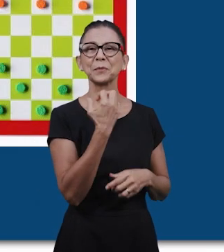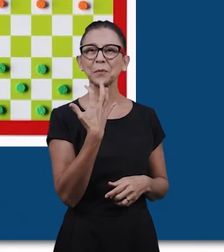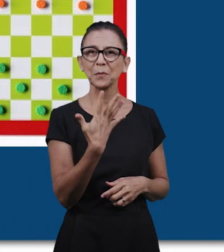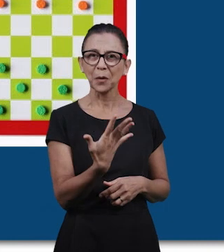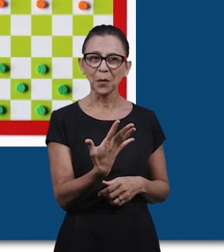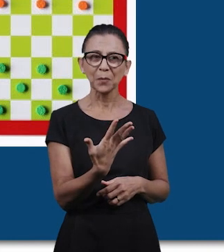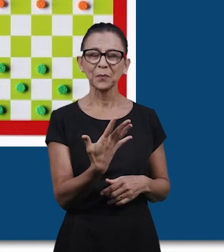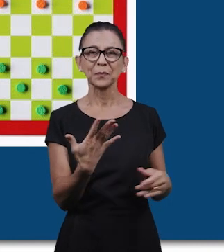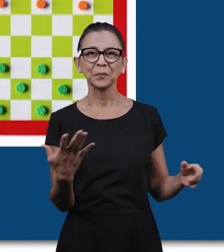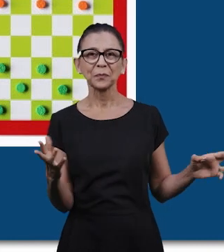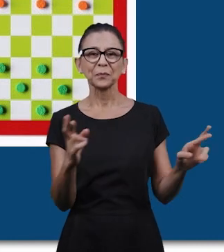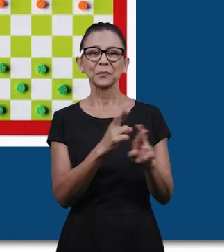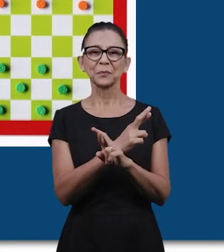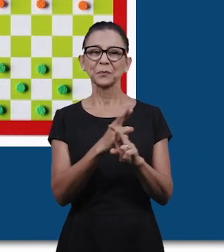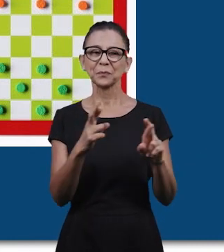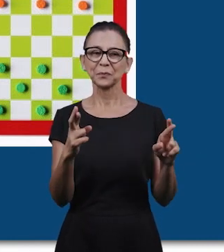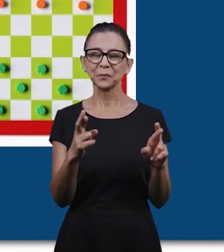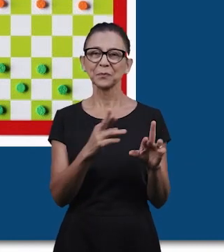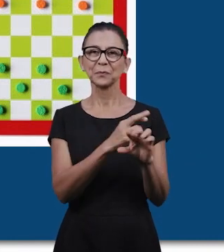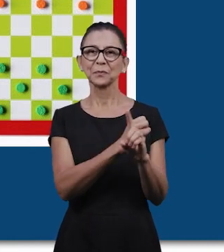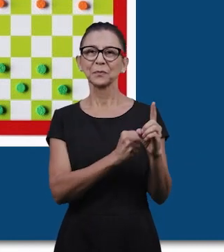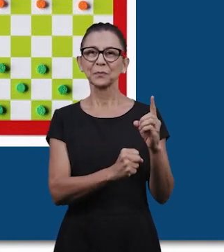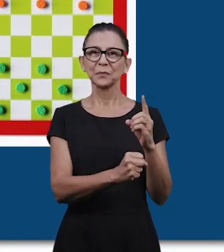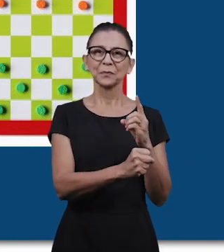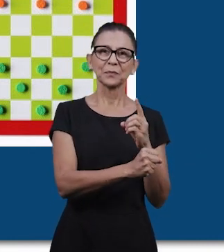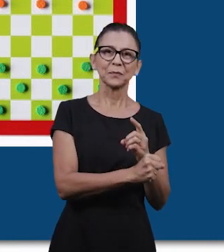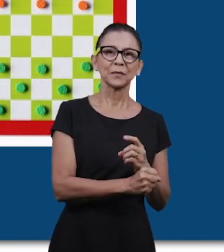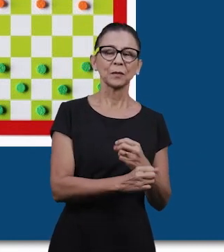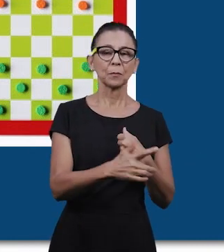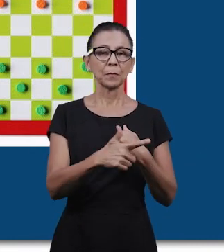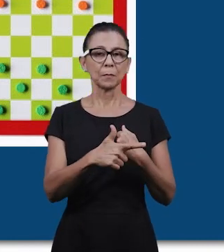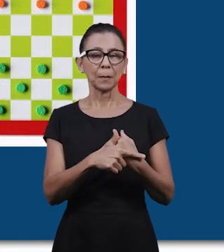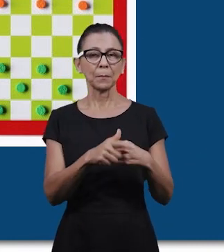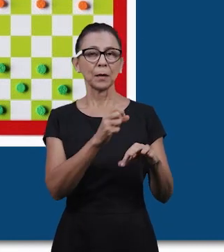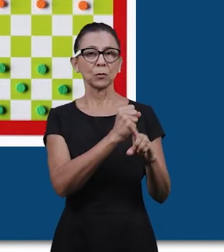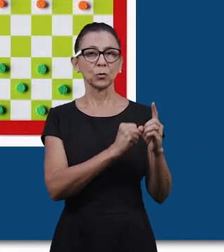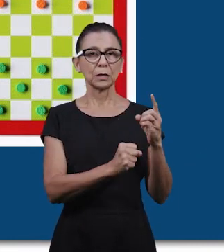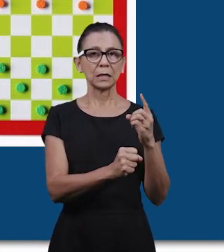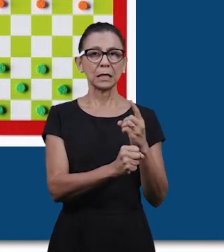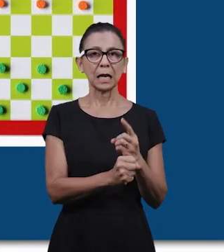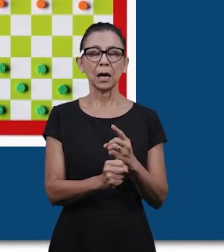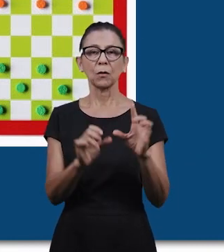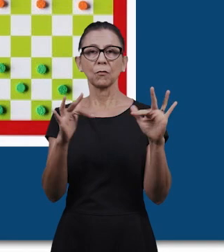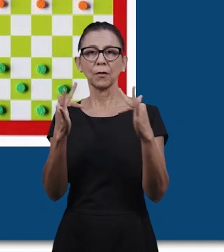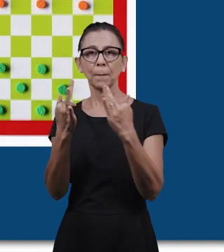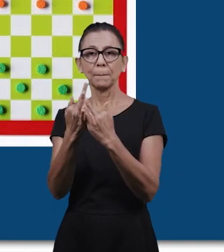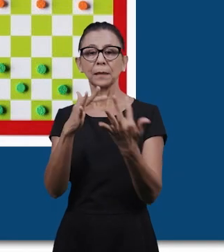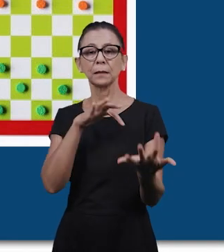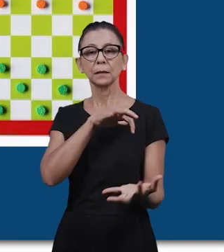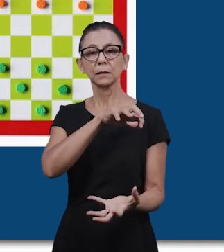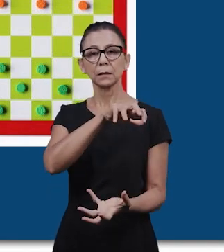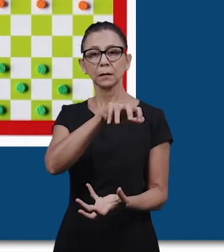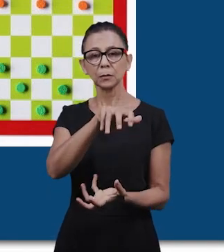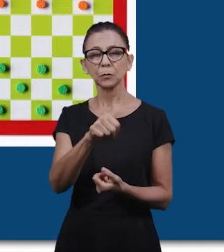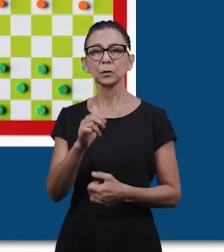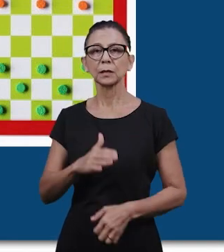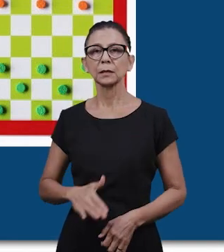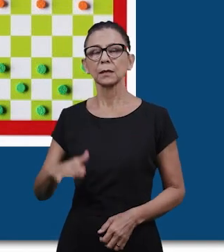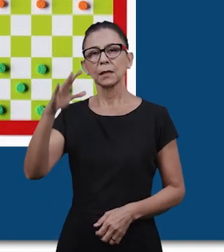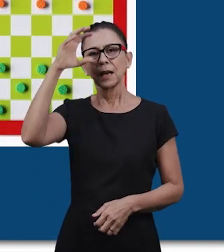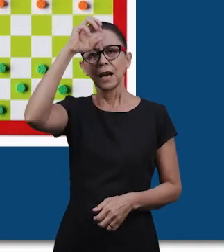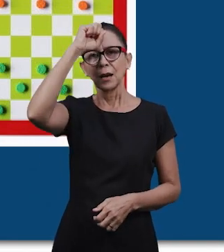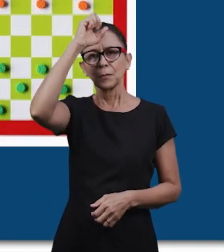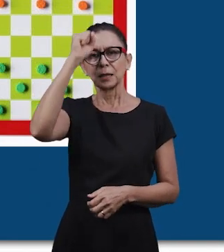contribue afin que les personnes puissent connaître l'enfant, son rôle social à la famille et dans le